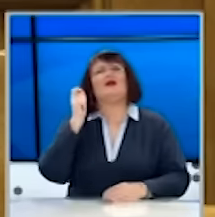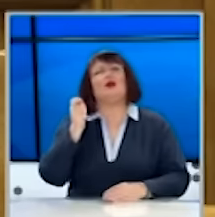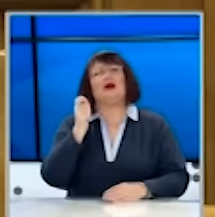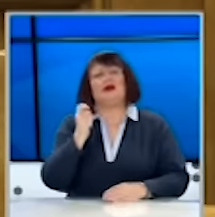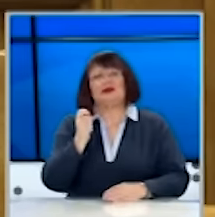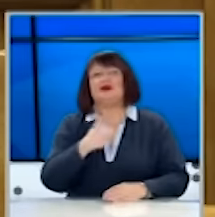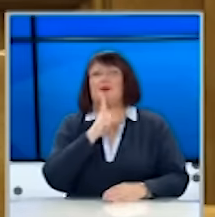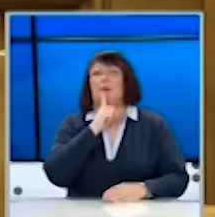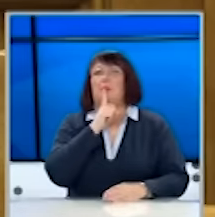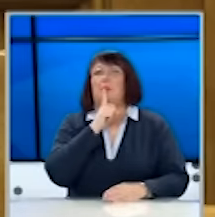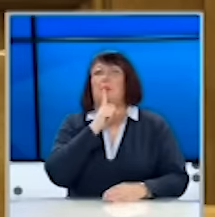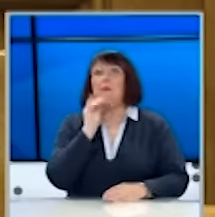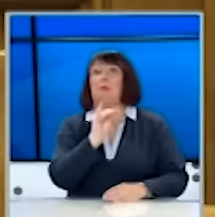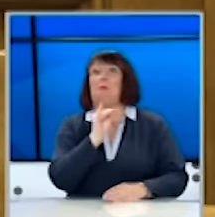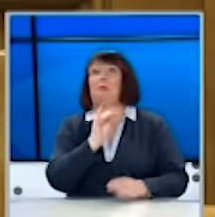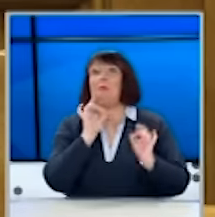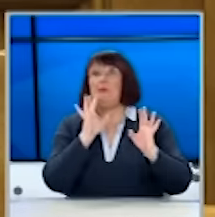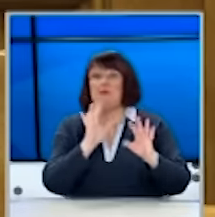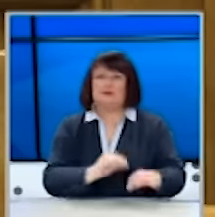άχνα ουδής.